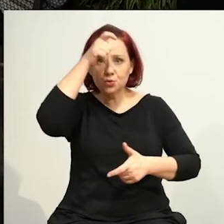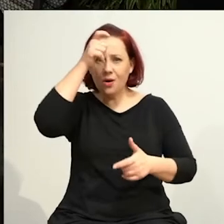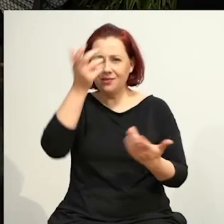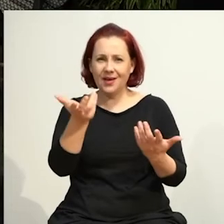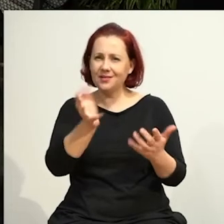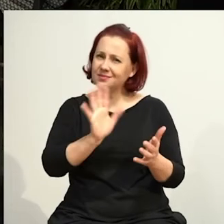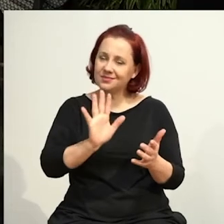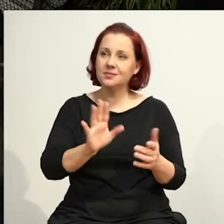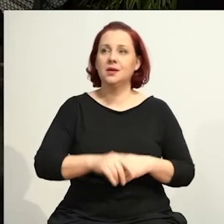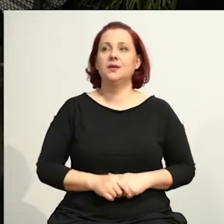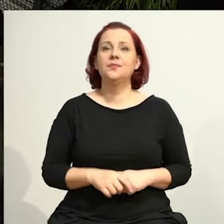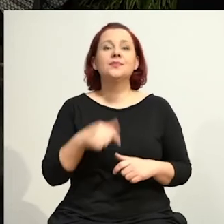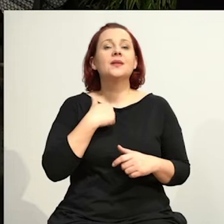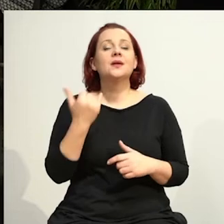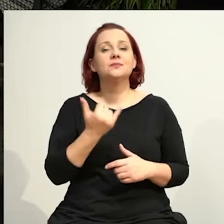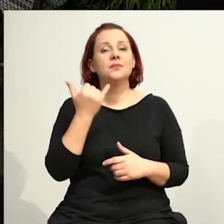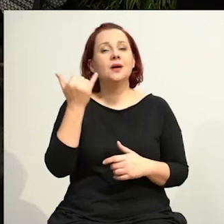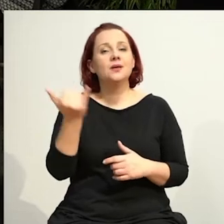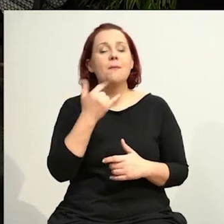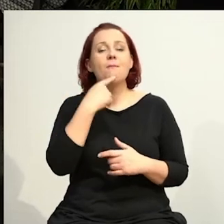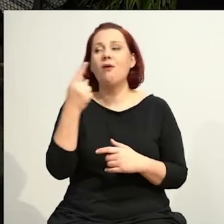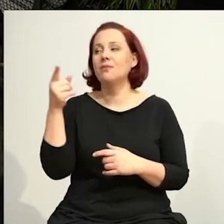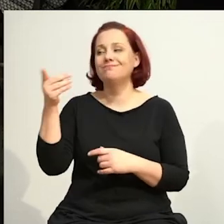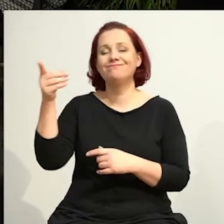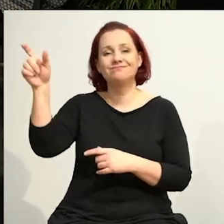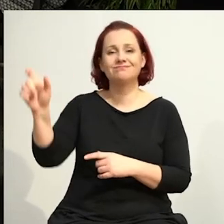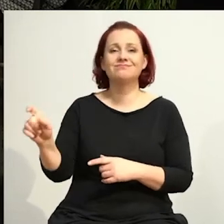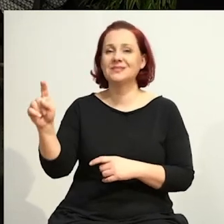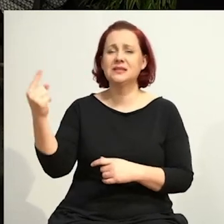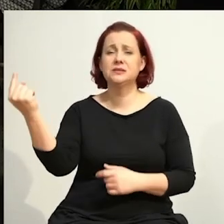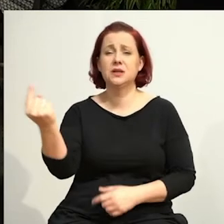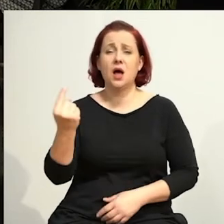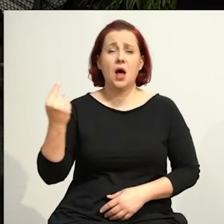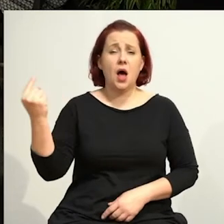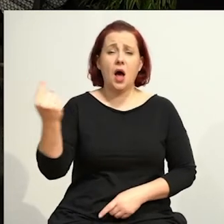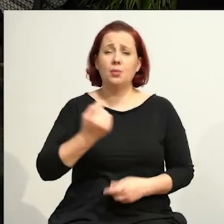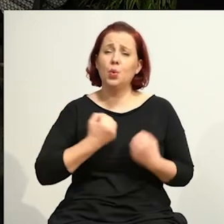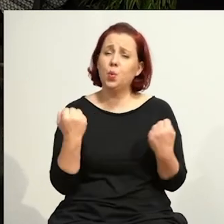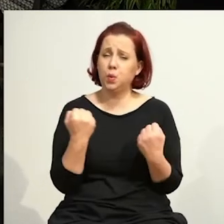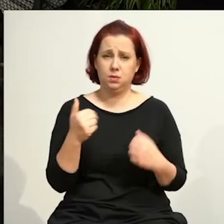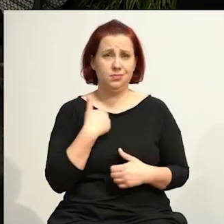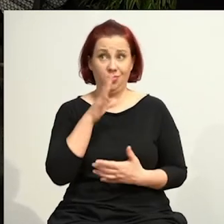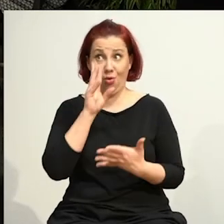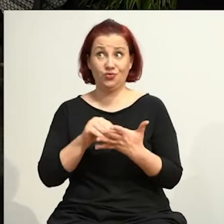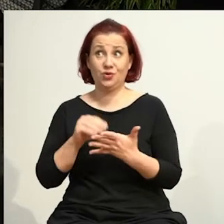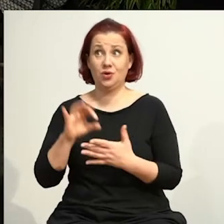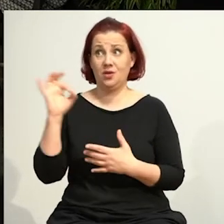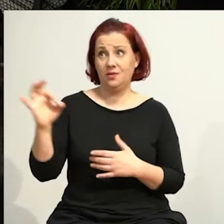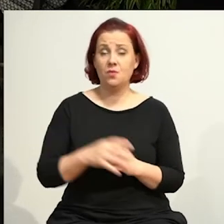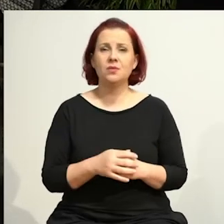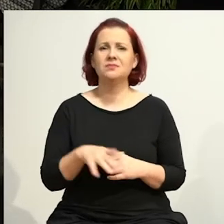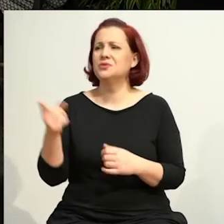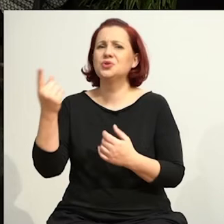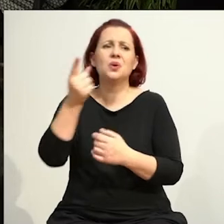powiem o ogromnej samotności, której doświadczał Norwid. To jest też to, bo o tym Elu wspomniałeś wcześniej, dlaczego był